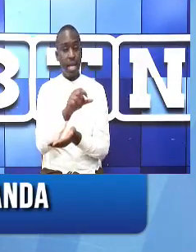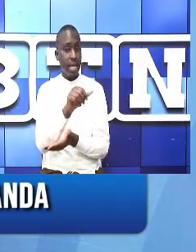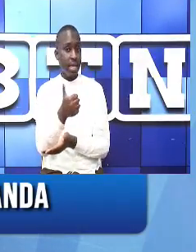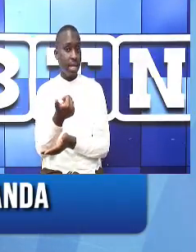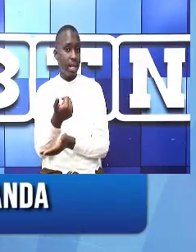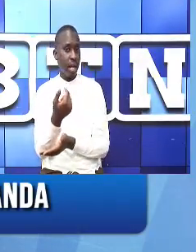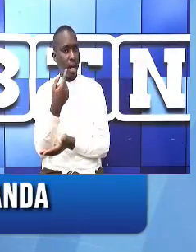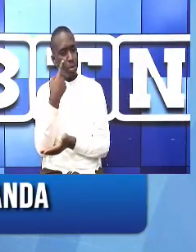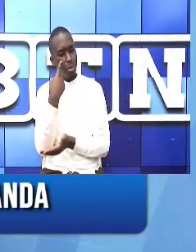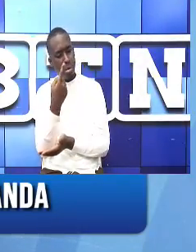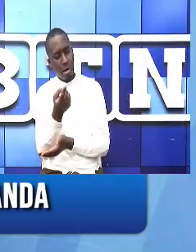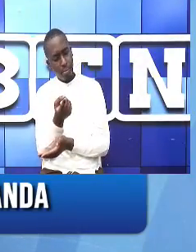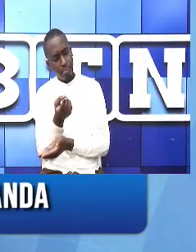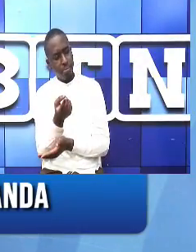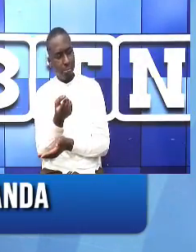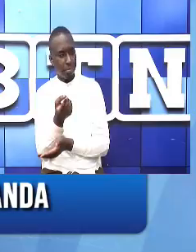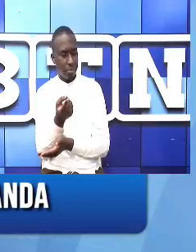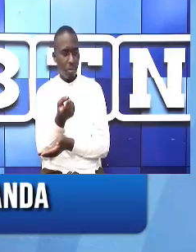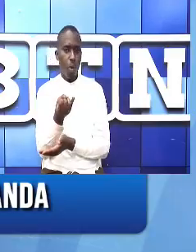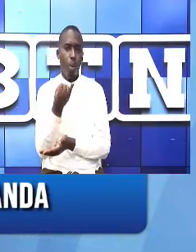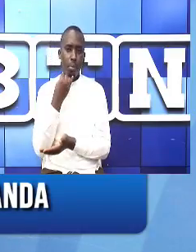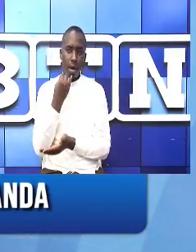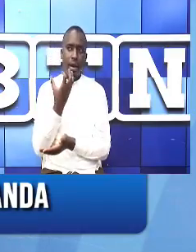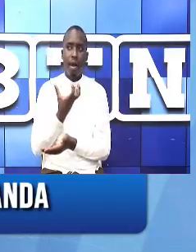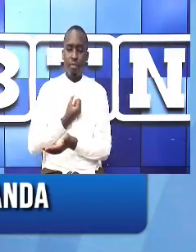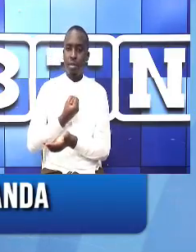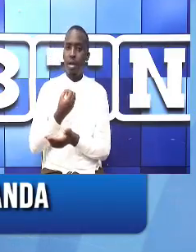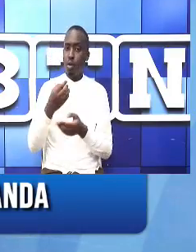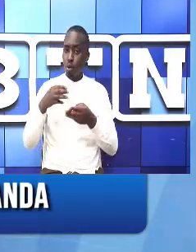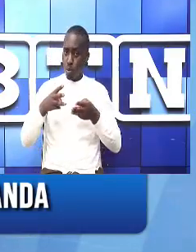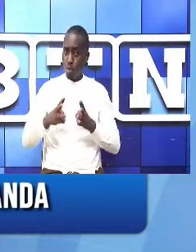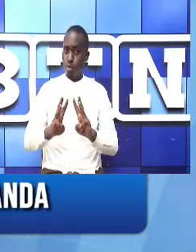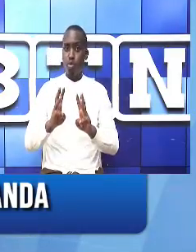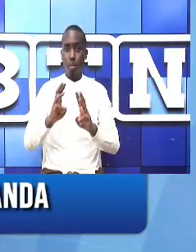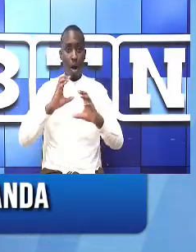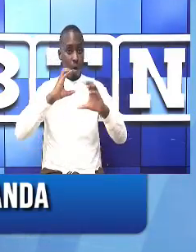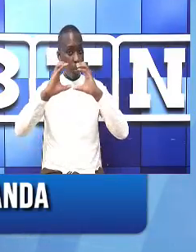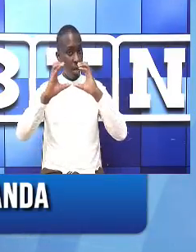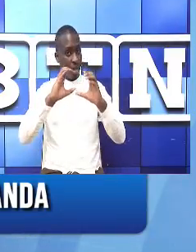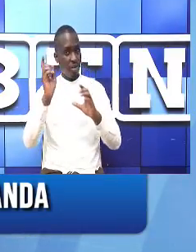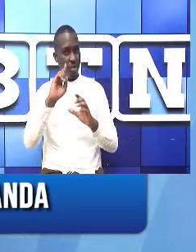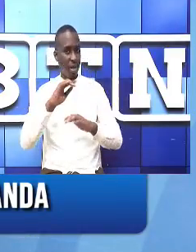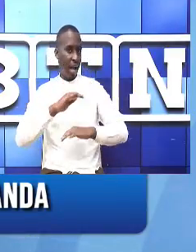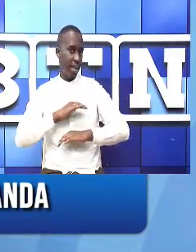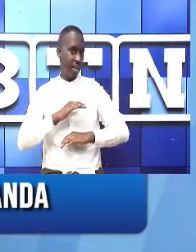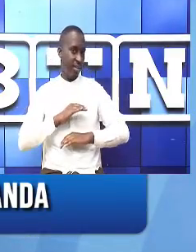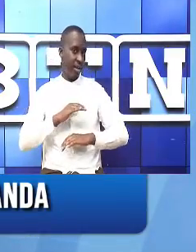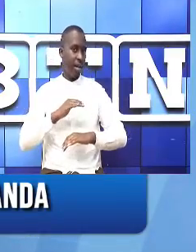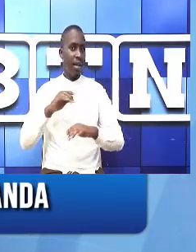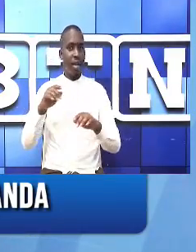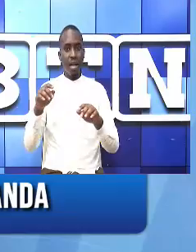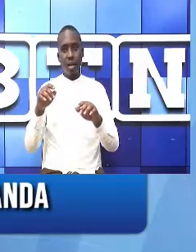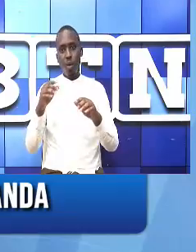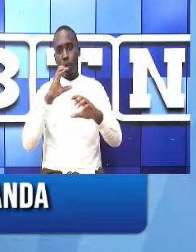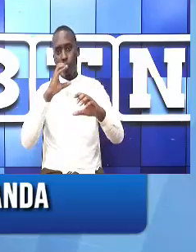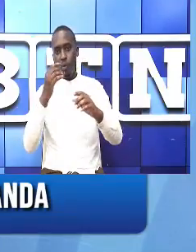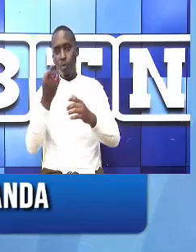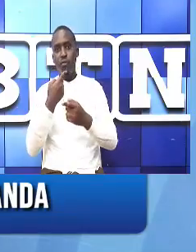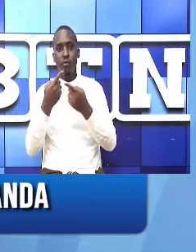ubusanga hari n'igihe umwana aba afite uburyo bwa communication budahagije bwo gukomunikana na mugenzi